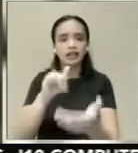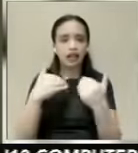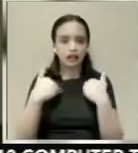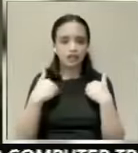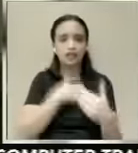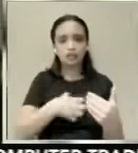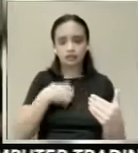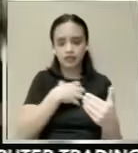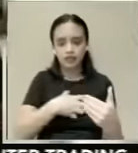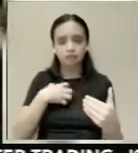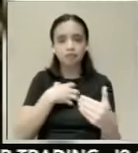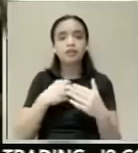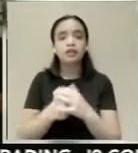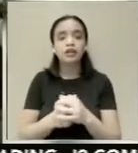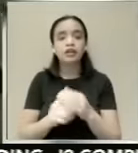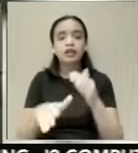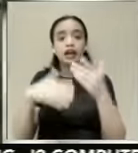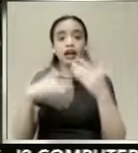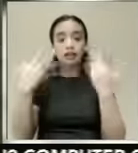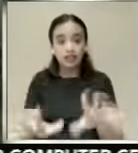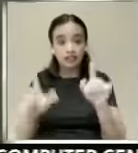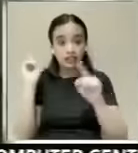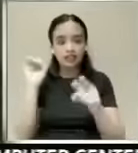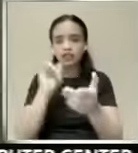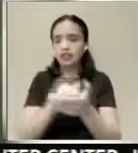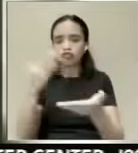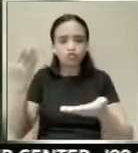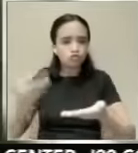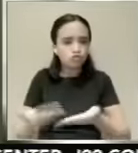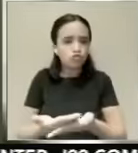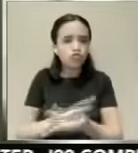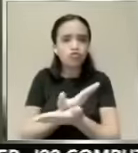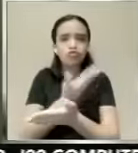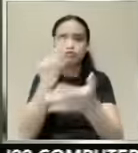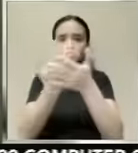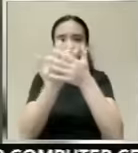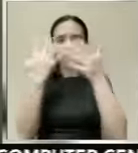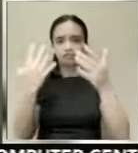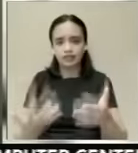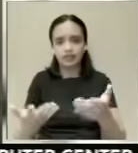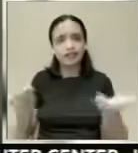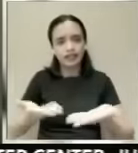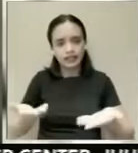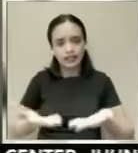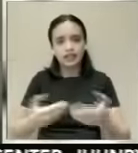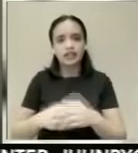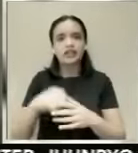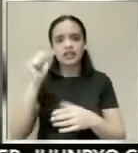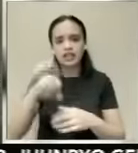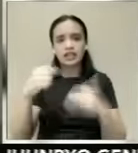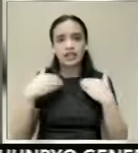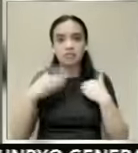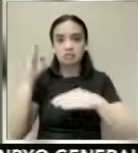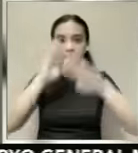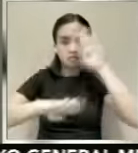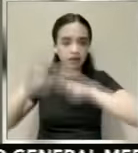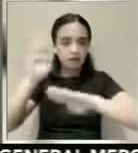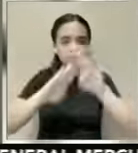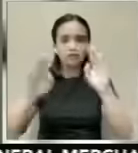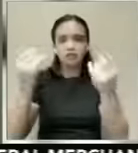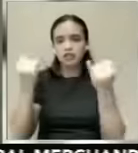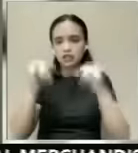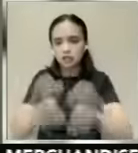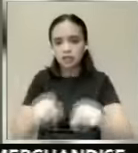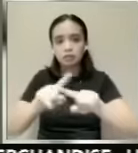na ang magiging pinakamodernong kulungan sa buong bansa. Nabalot man ang kontrobersya, alin sunod ang pagkakatayo ng